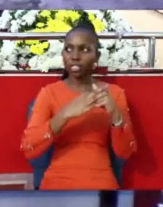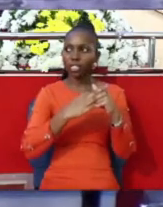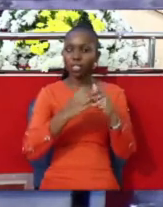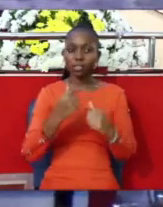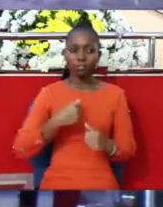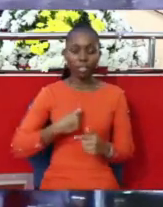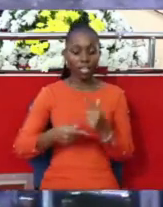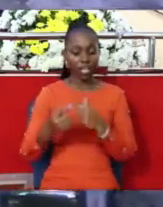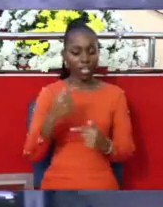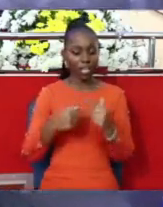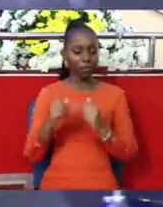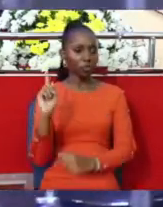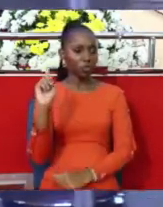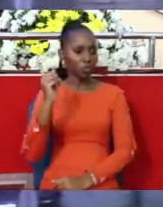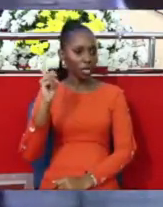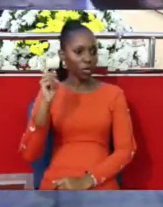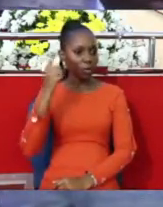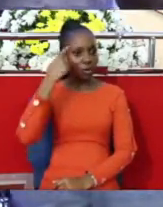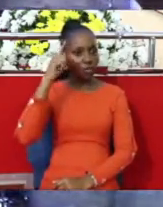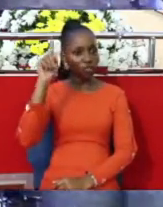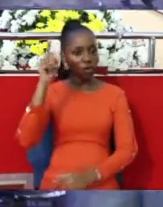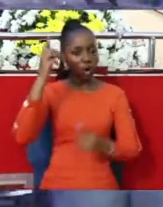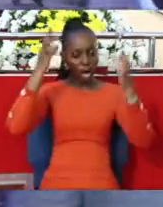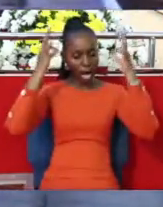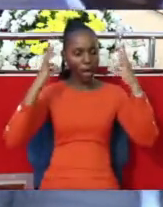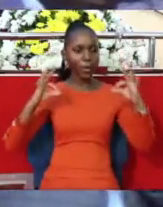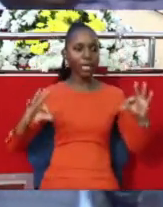Nairobi. Nilikuja Nairobi for a wedding. Kwa harusi.